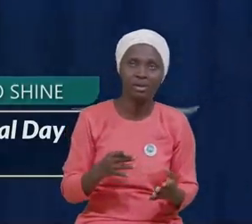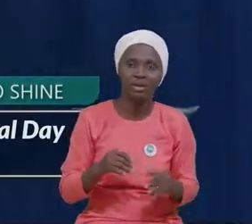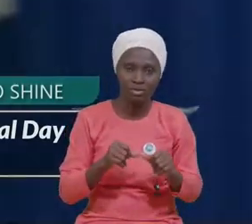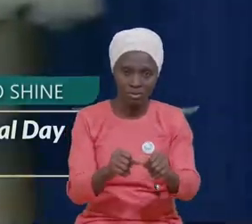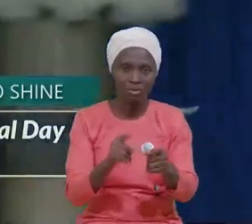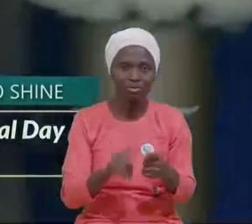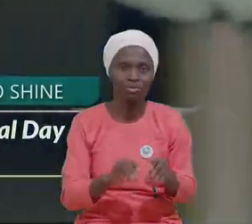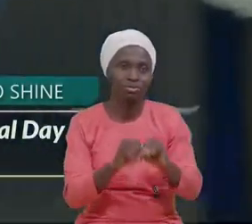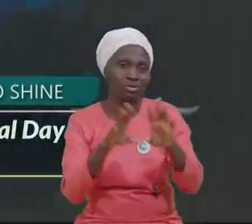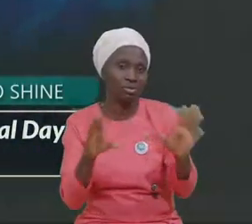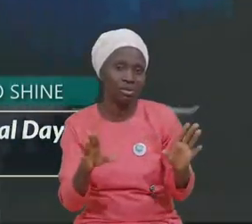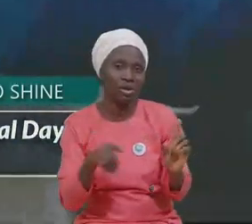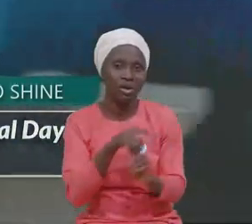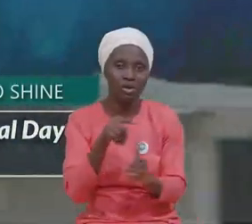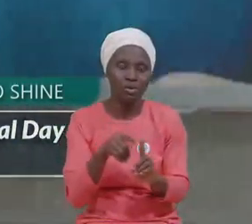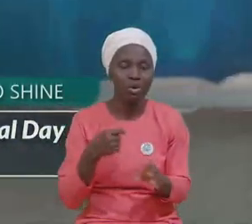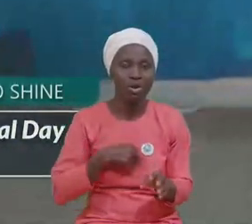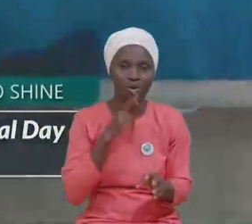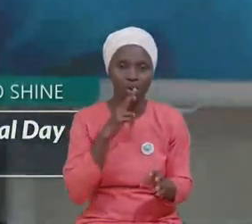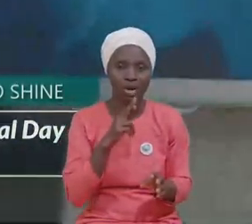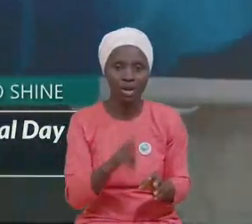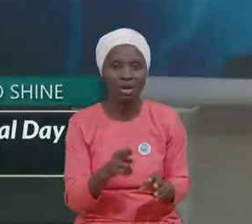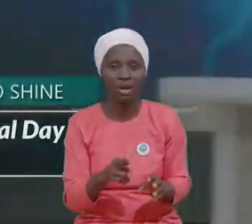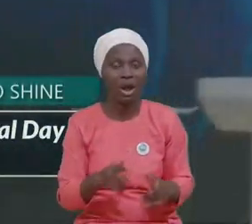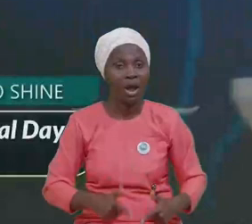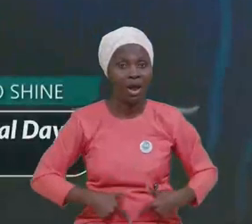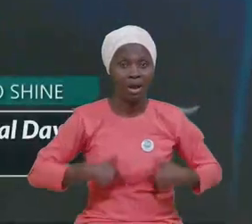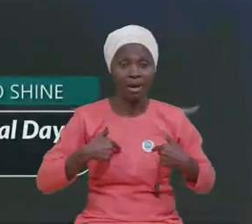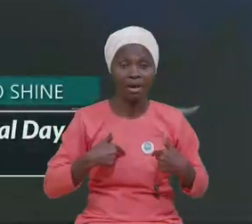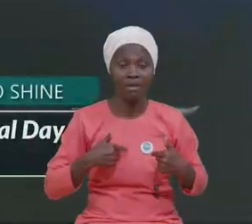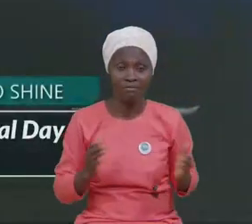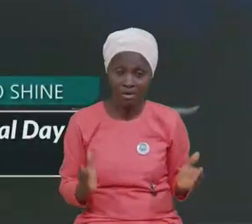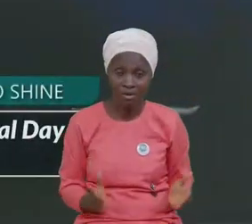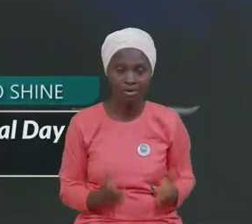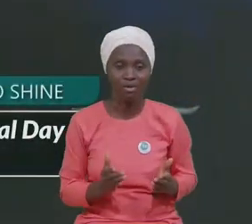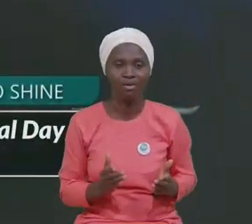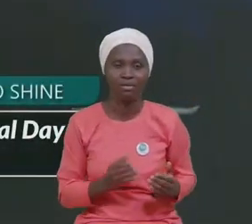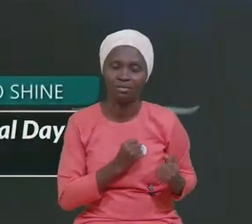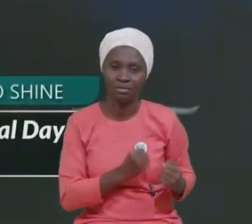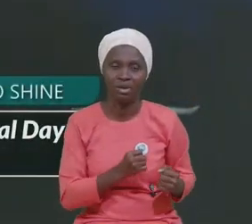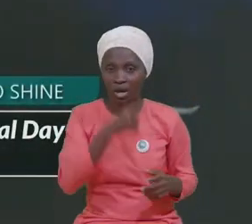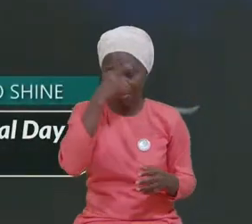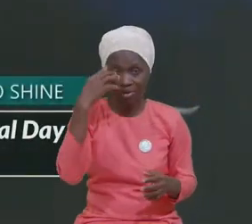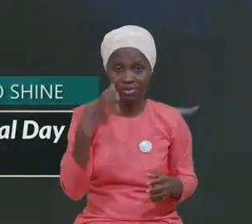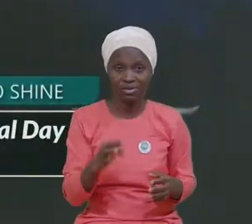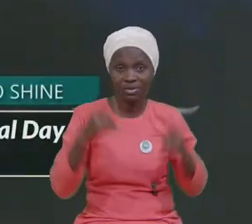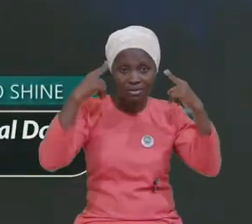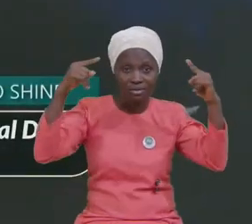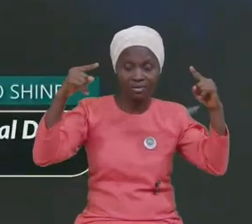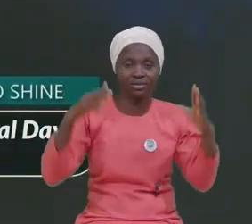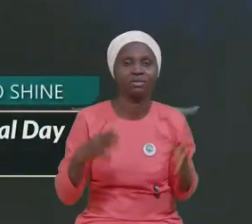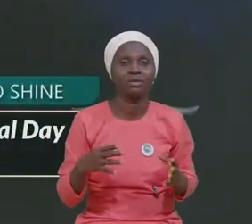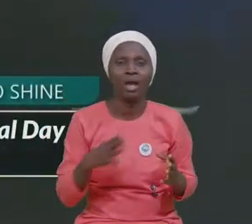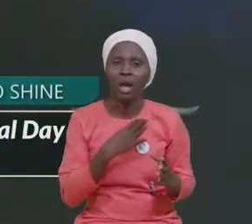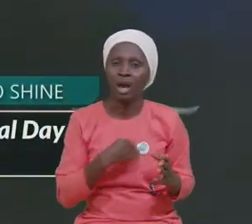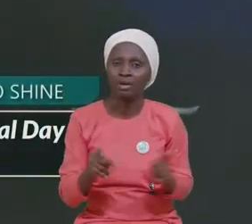continue à briller. Lorsque nous sommes vivants, à cause de la réalisation et lorsqu'il